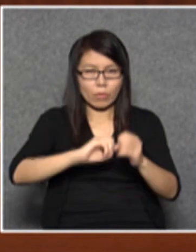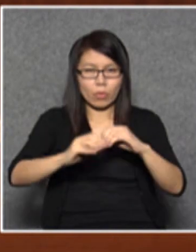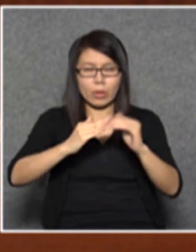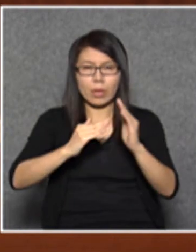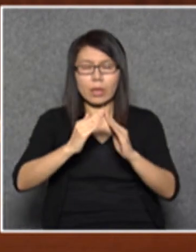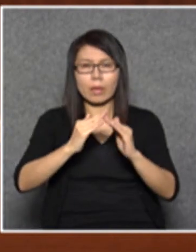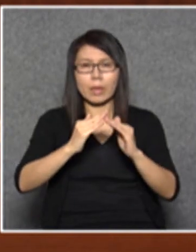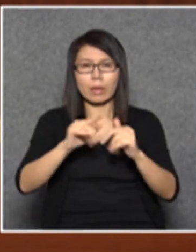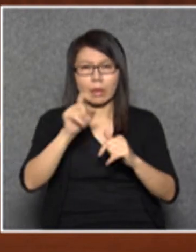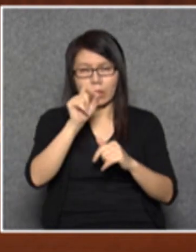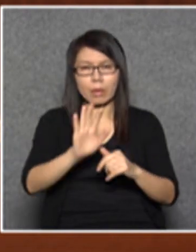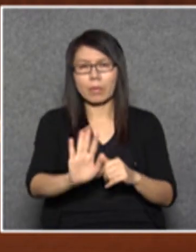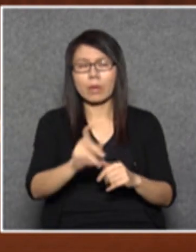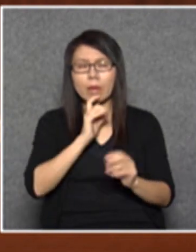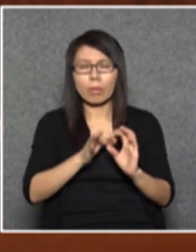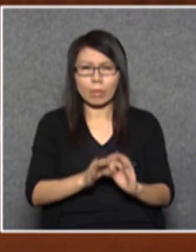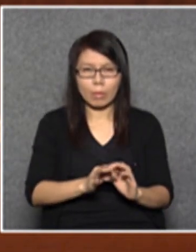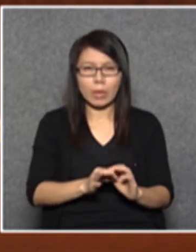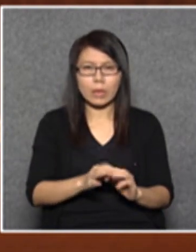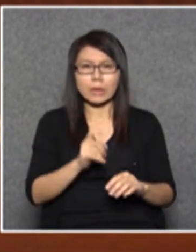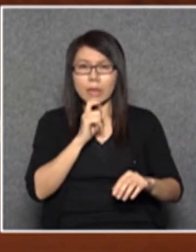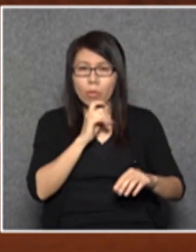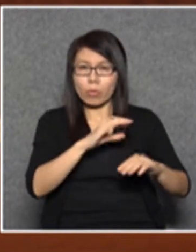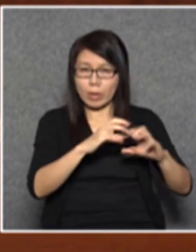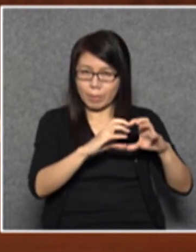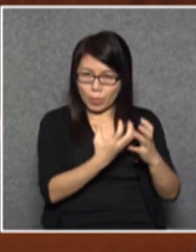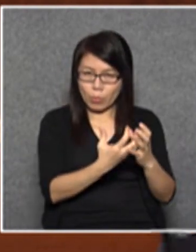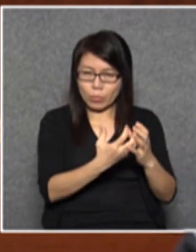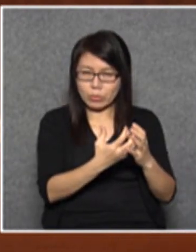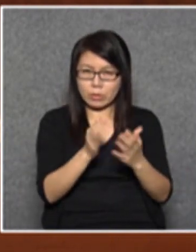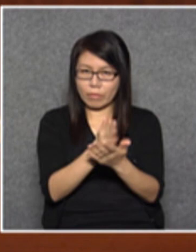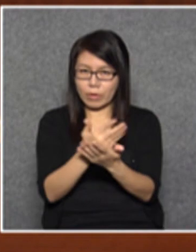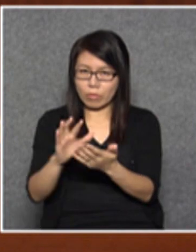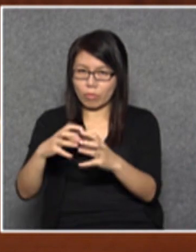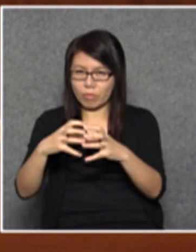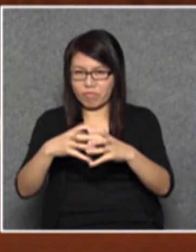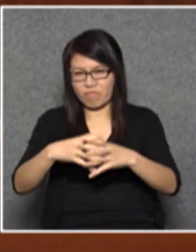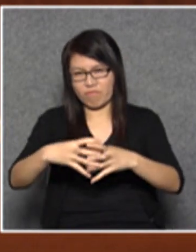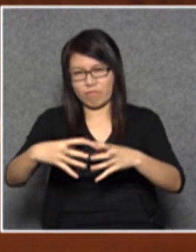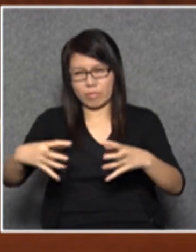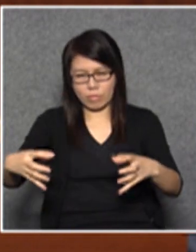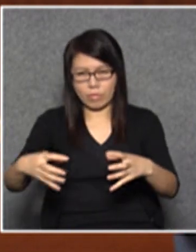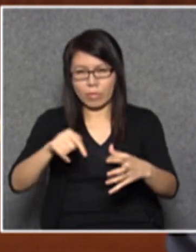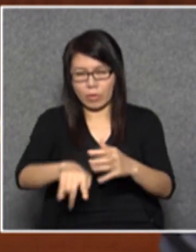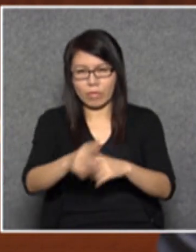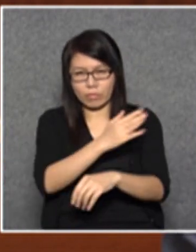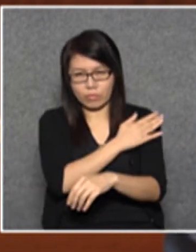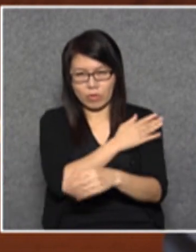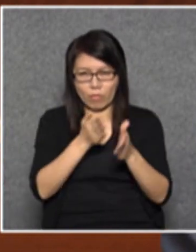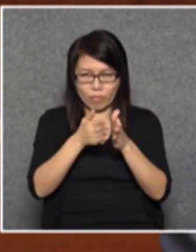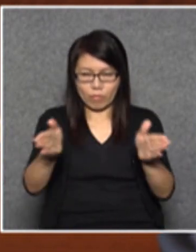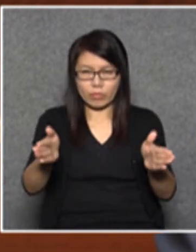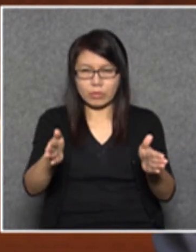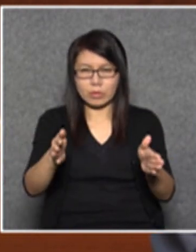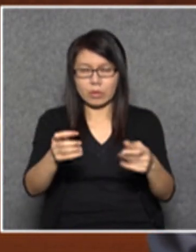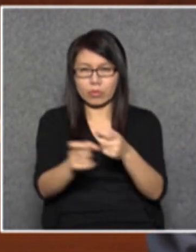唔係咧將有關嘅已有嘅部門咧將佢即係喺一個相當大嘅，而且嘅職責範圍相當廣闊嘅商